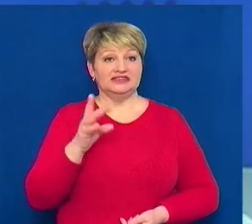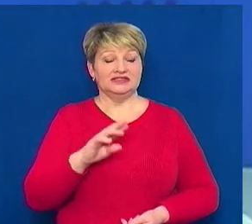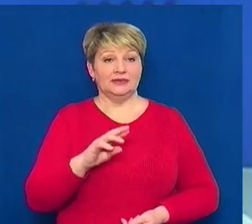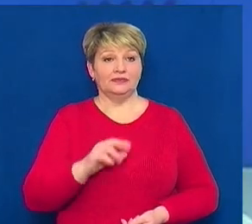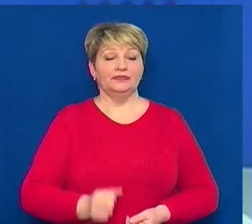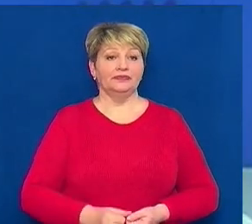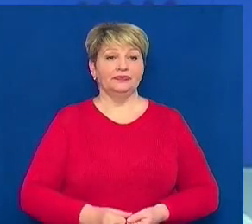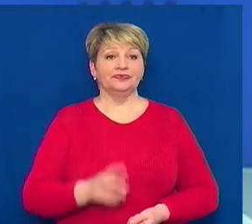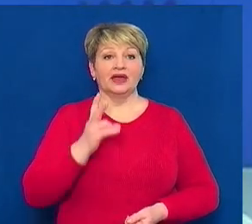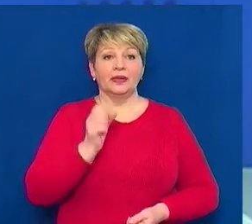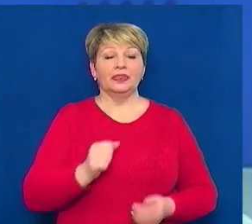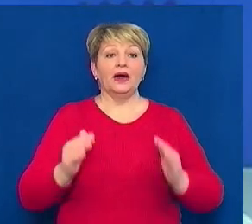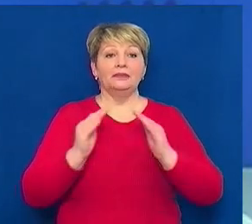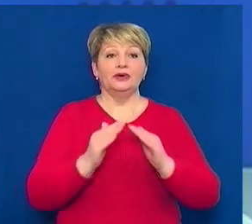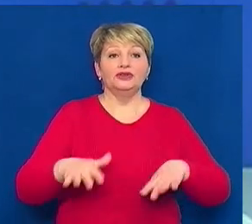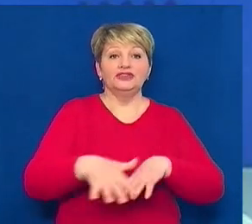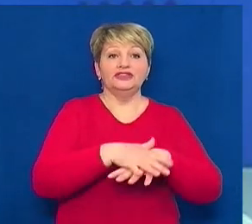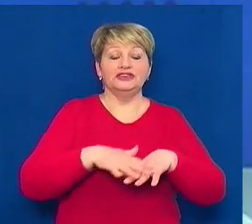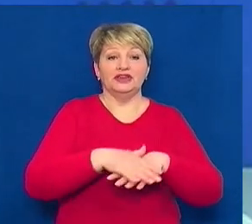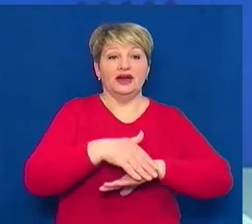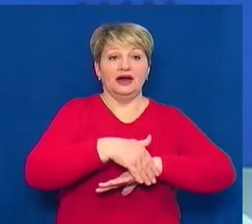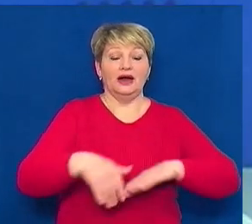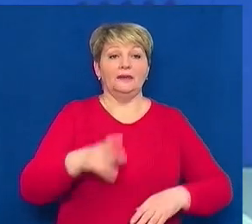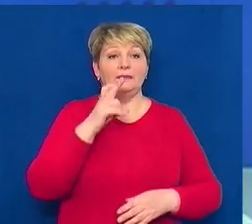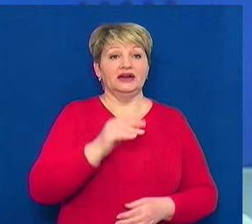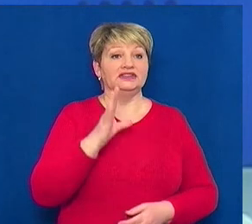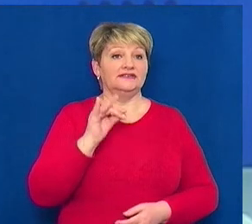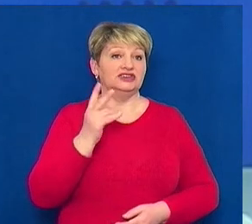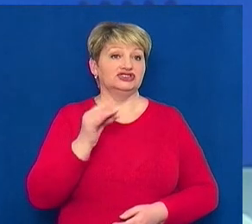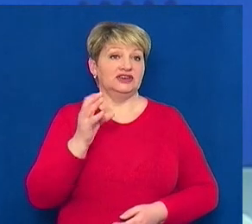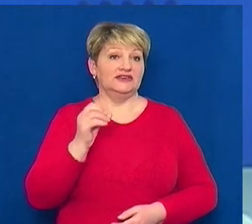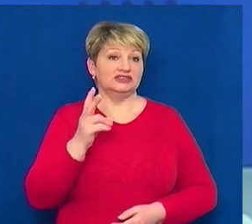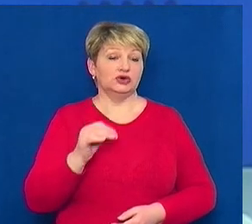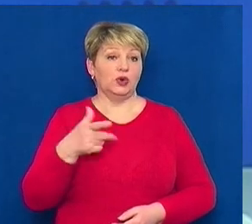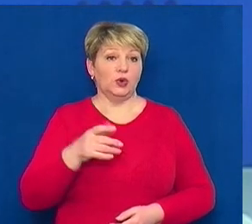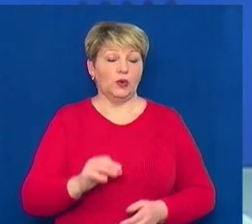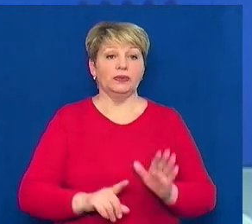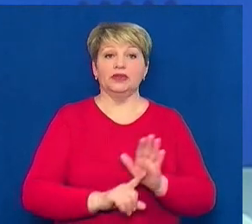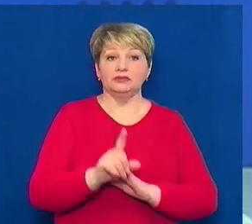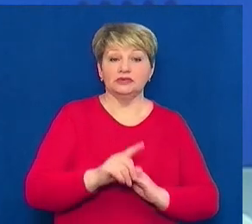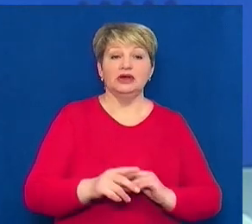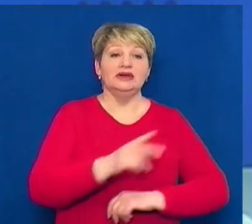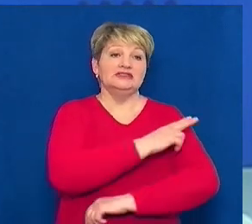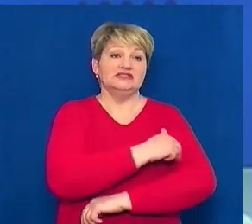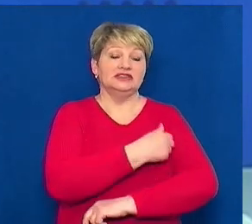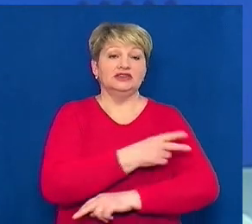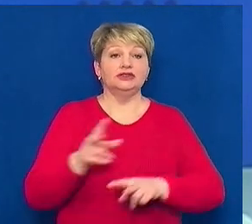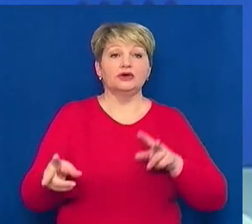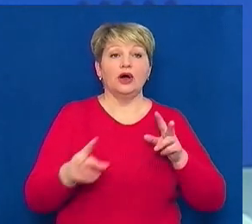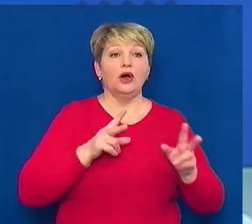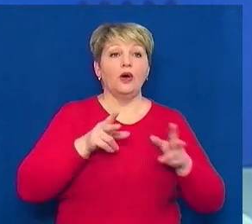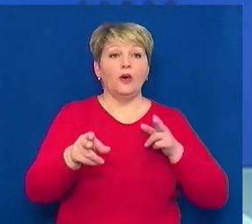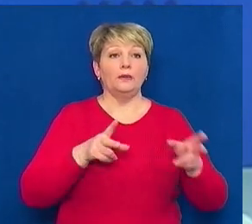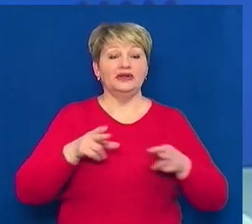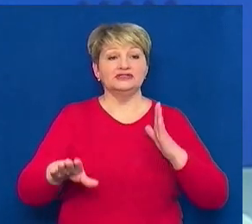На прибудинковій території за адресою Байде-Вишневецька, 19, у Черкасах розпочали санітарну обрізку дерев. Її здійснює